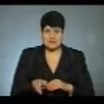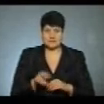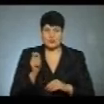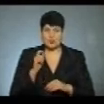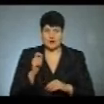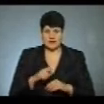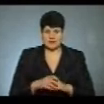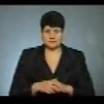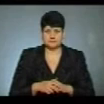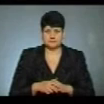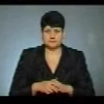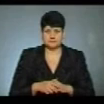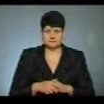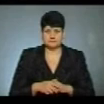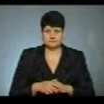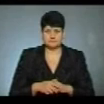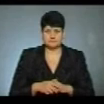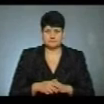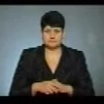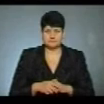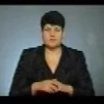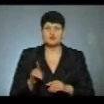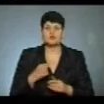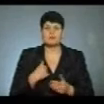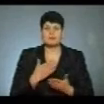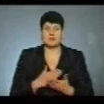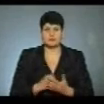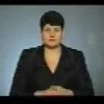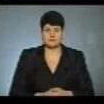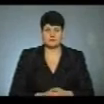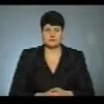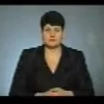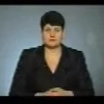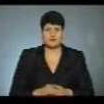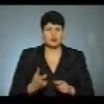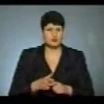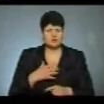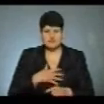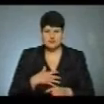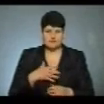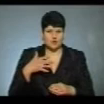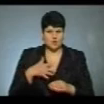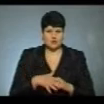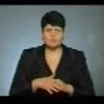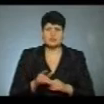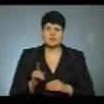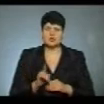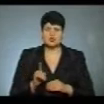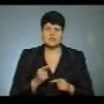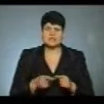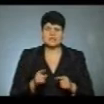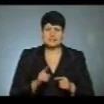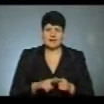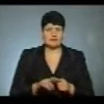України. Що ми маємо? Дуже важливо розуміти, що це